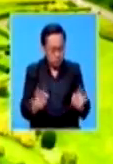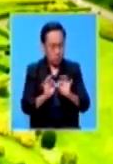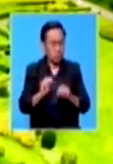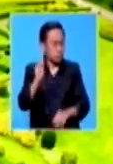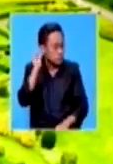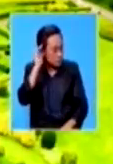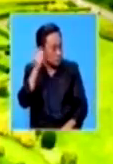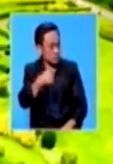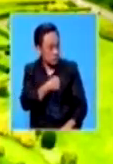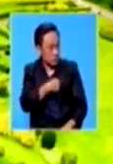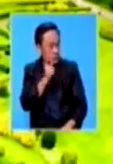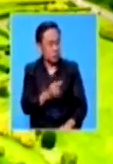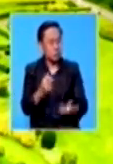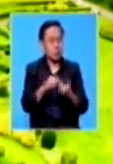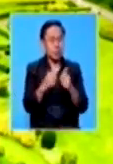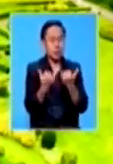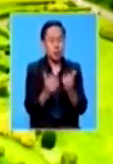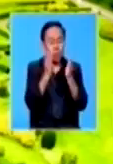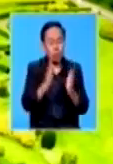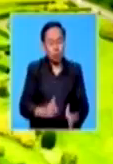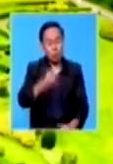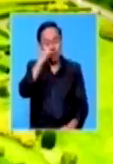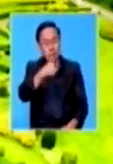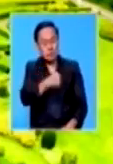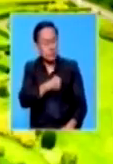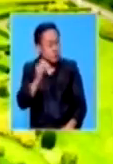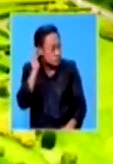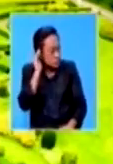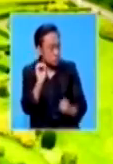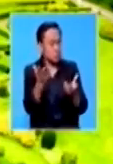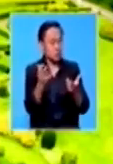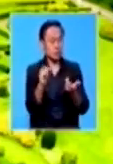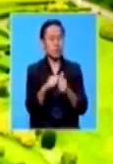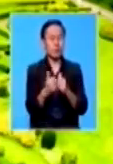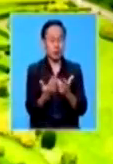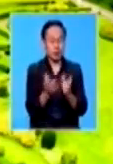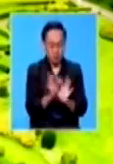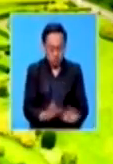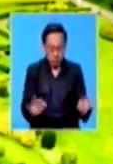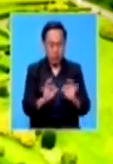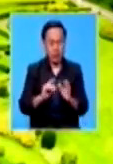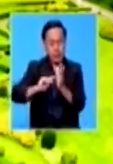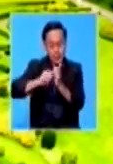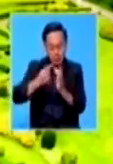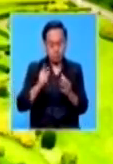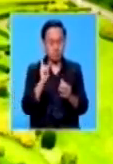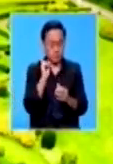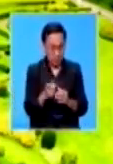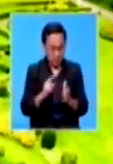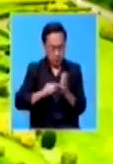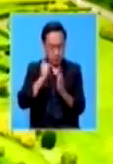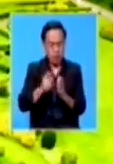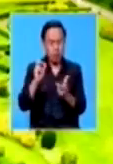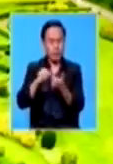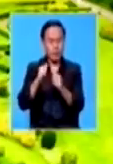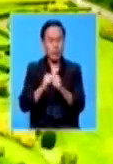นี่เชื่อใจวันนี้เราไม่ไว้นี่เชื่อใจแล้วมาคุยกันมันก็ไปไม่ได้นะเอาที่ผมพูดแล้วกันท่านไว้นี่เชื่อใจกันซะก่อนอะละยกของเก่า